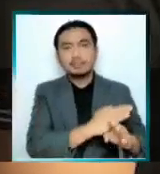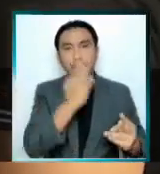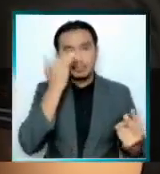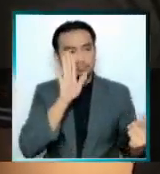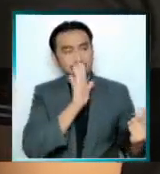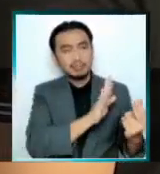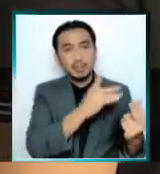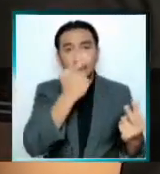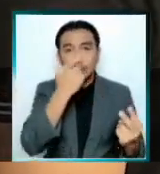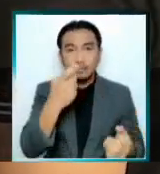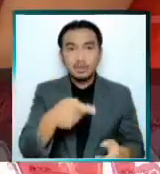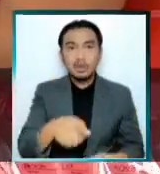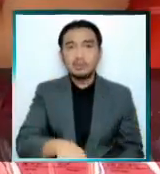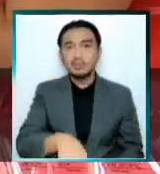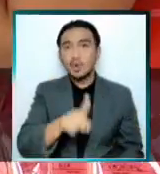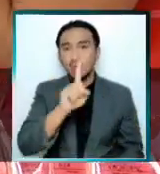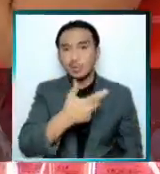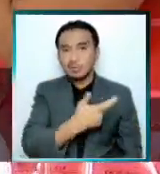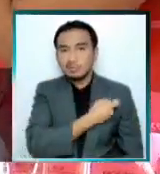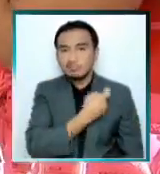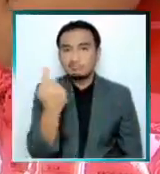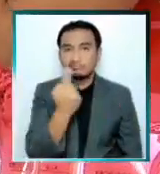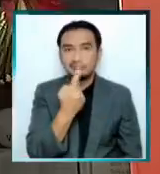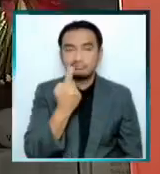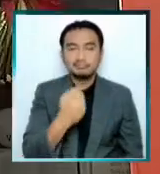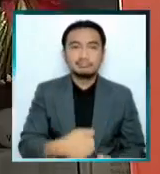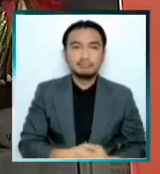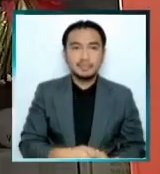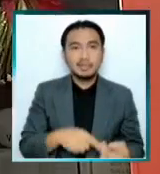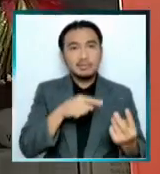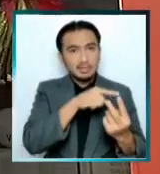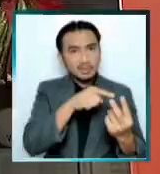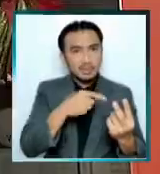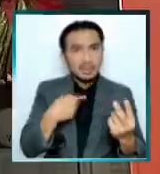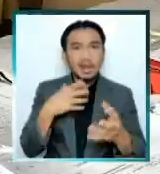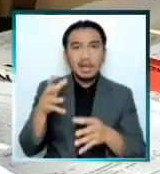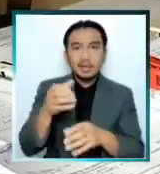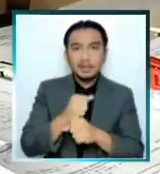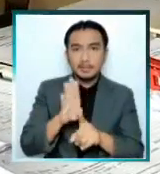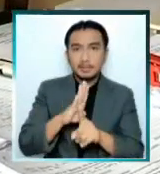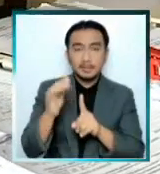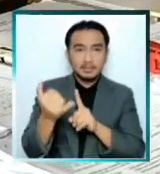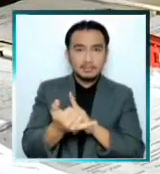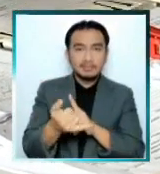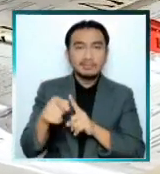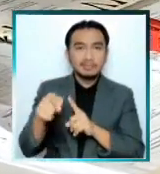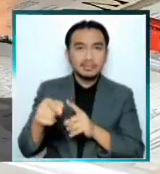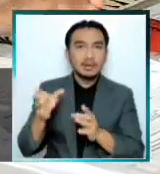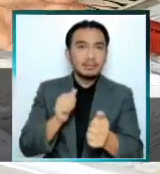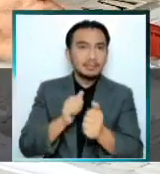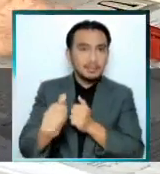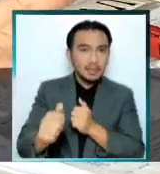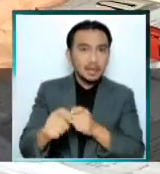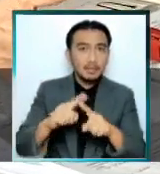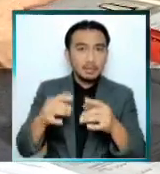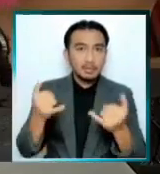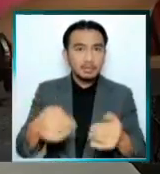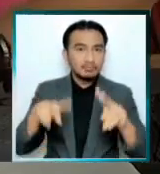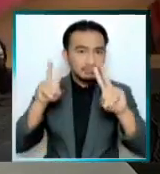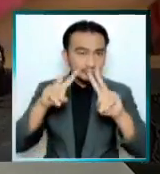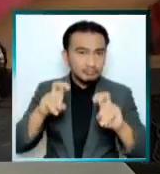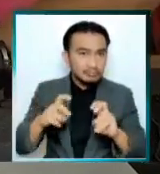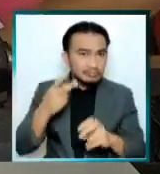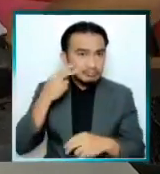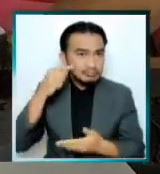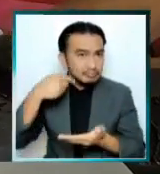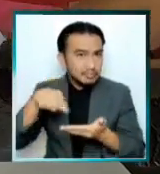sila ng bakuna. Humingi sila ng pass sa barangay Payata sa Quezon City, pero pag-aaralan pa raw kung bibigyan sila